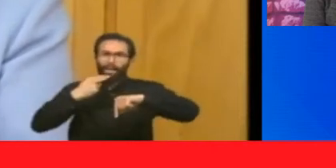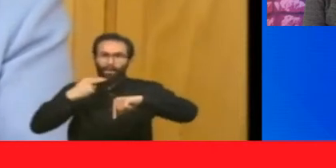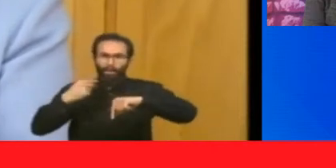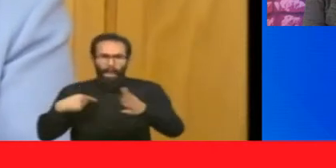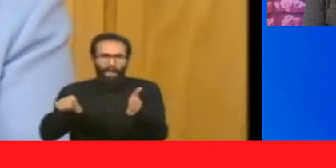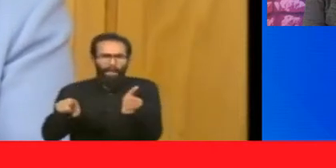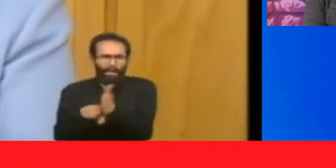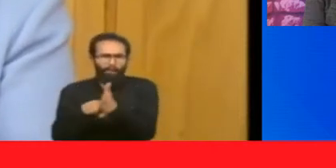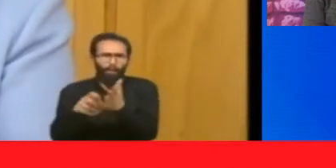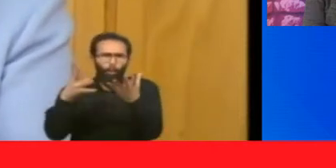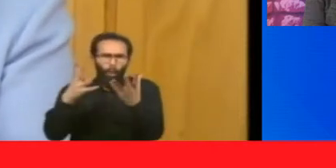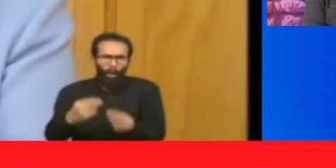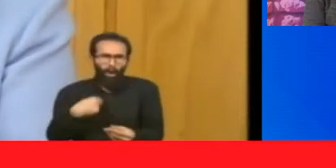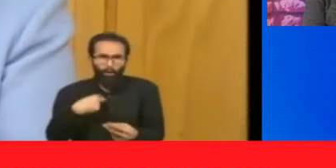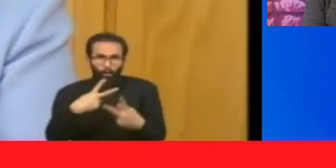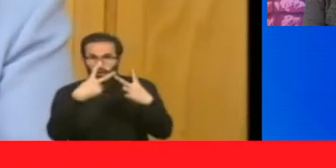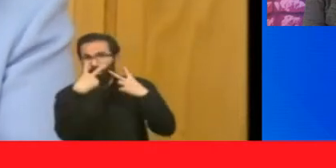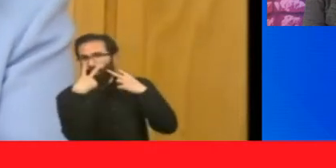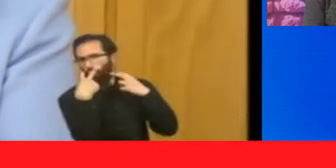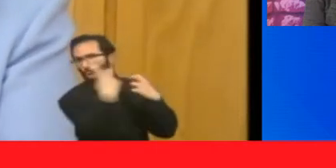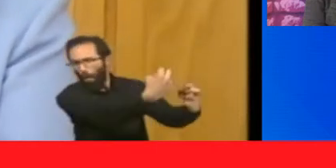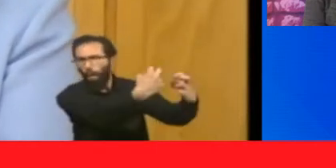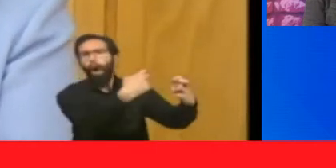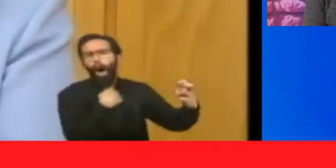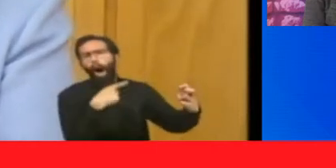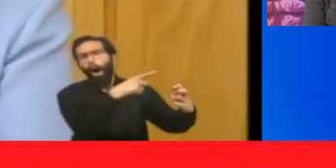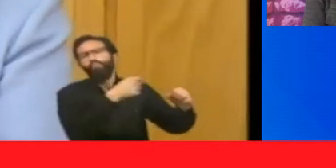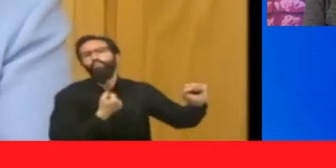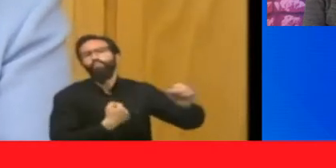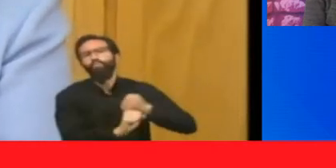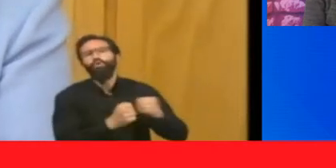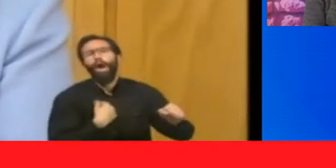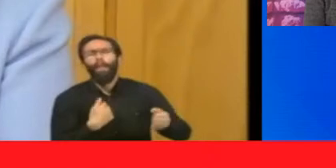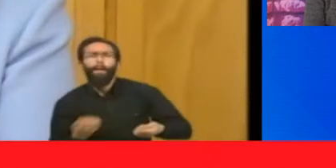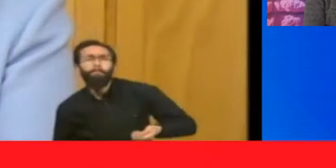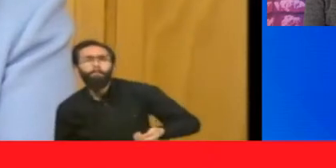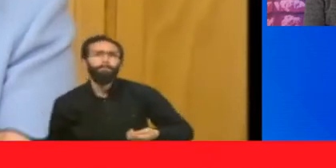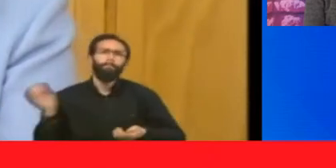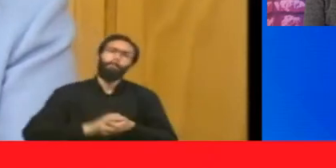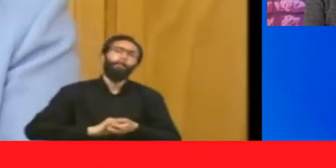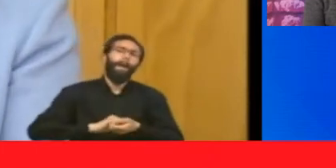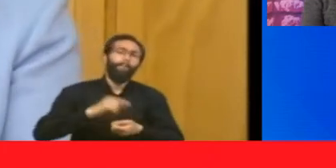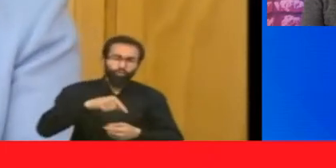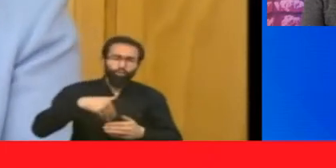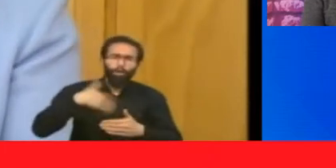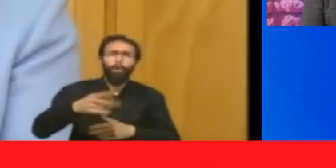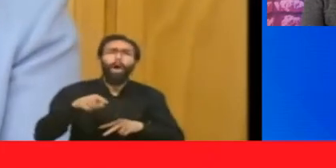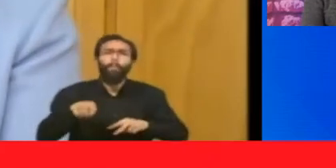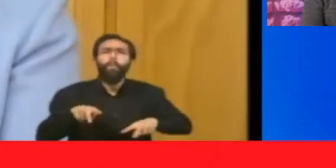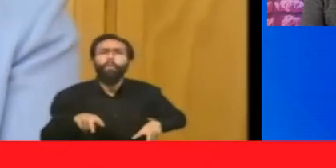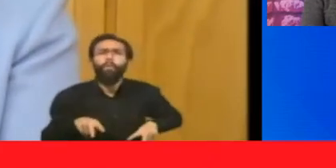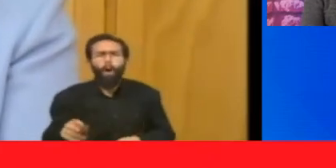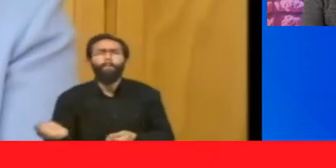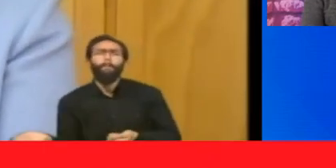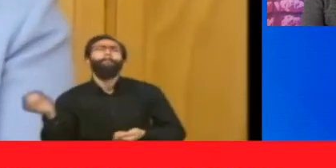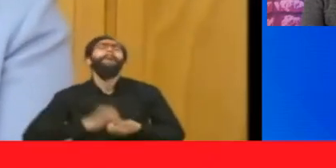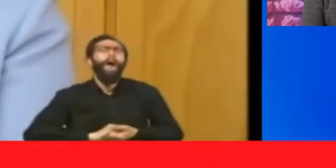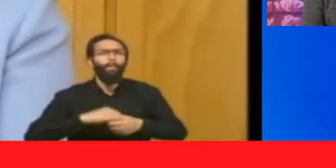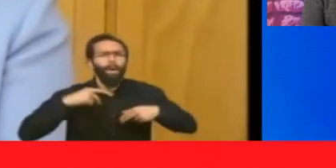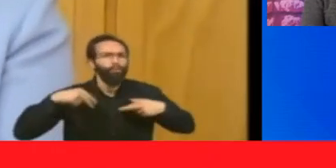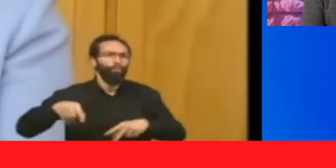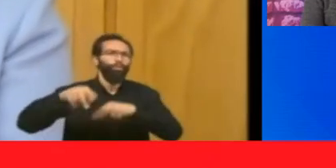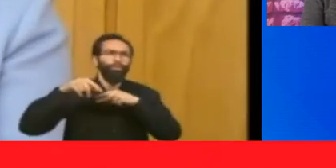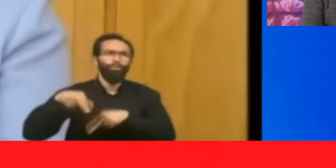karşı mücadelemizde biriz, beraberiz. Bundan sonra da bu yolda beraber yürüyeceğiz.